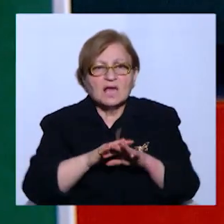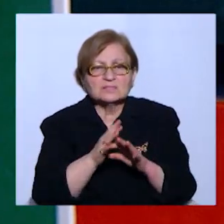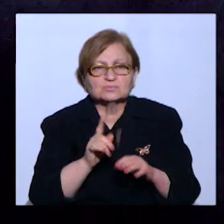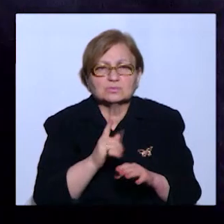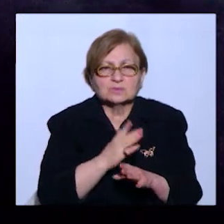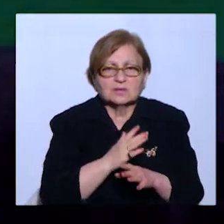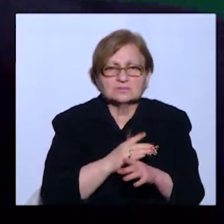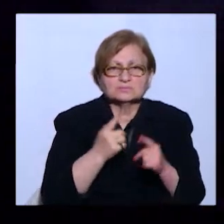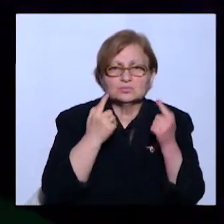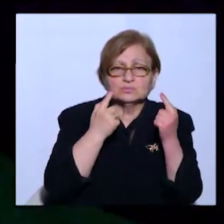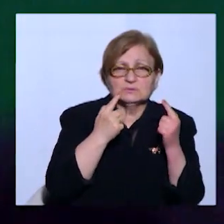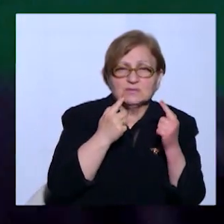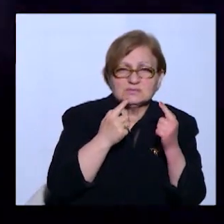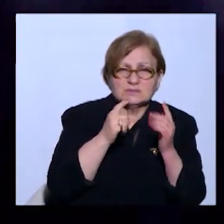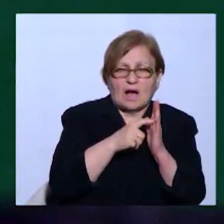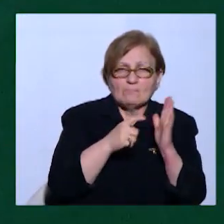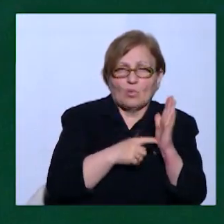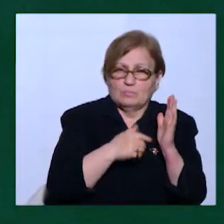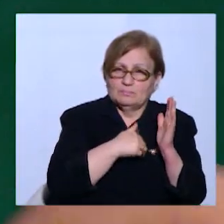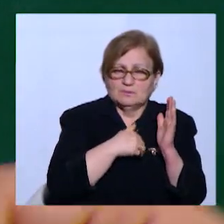უდიდეს გამყოფს.